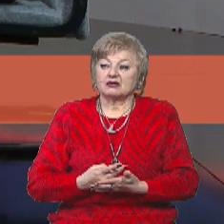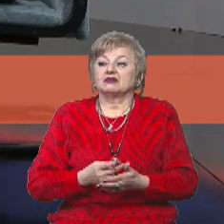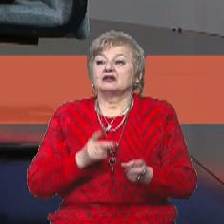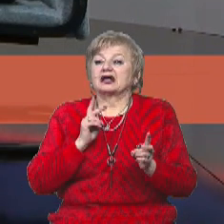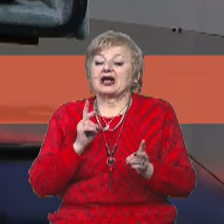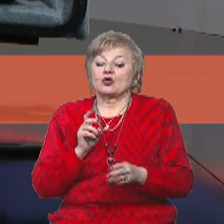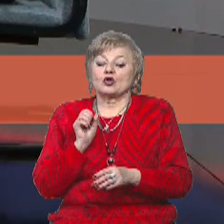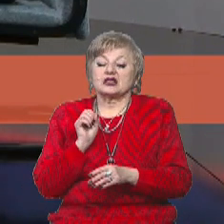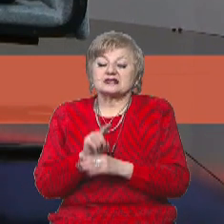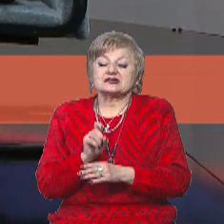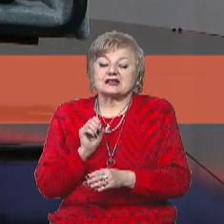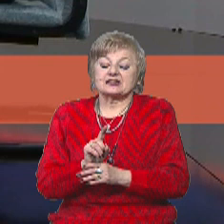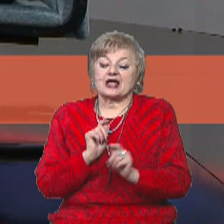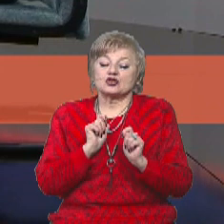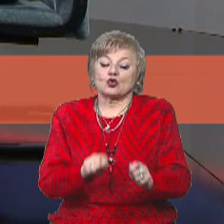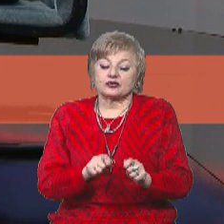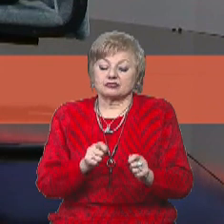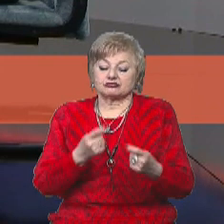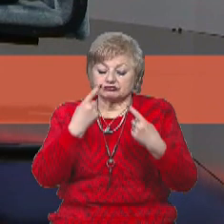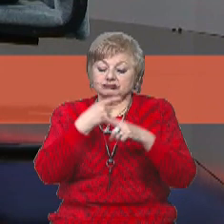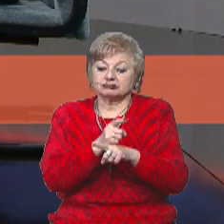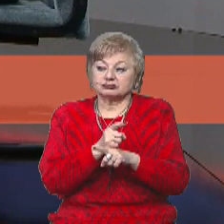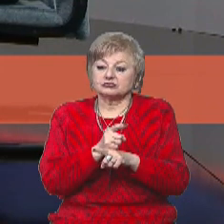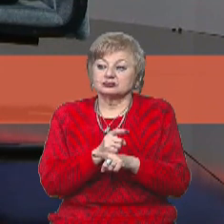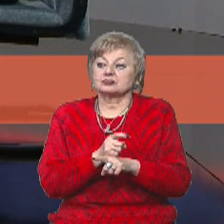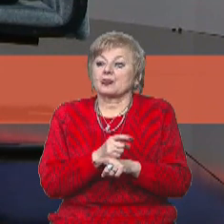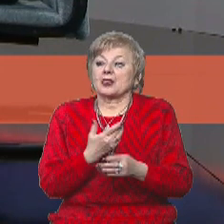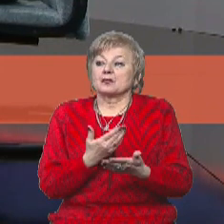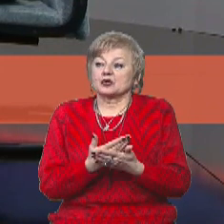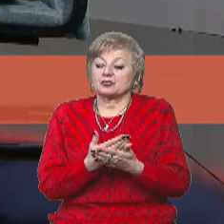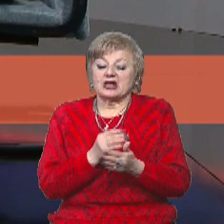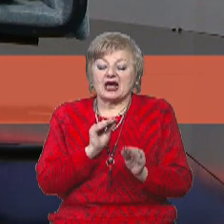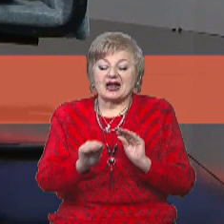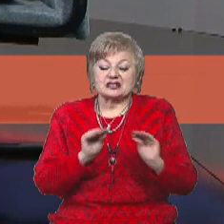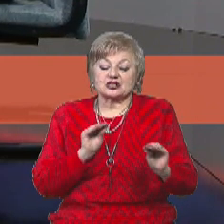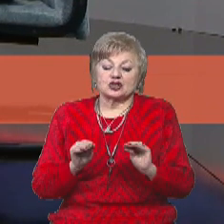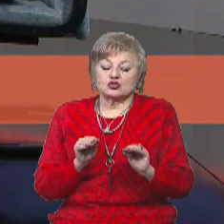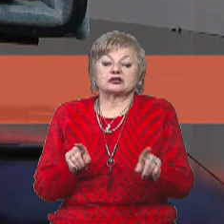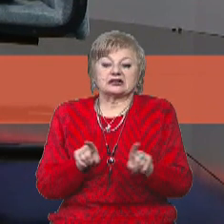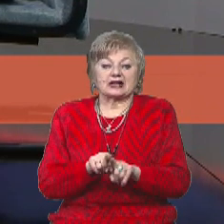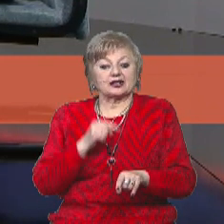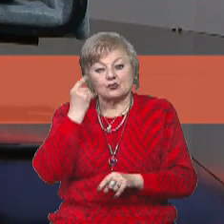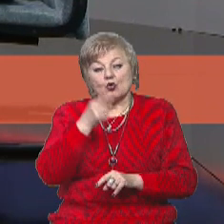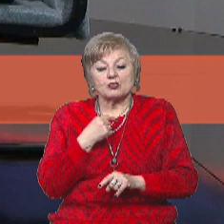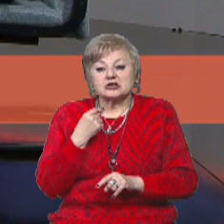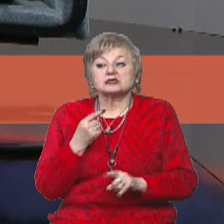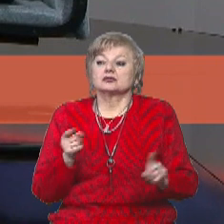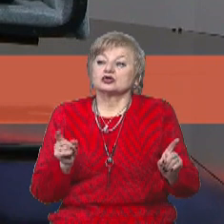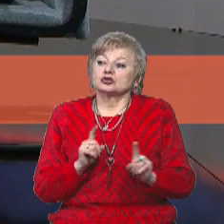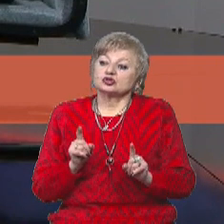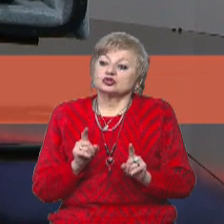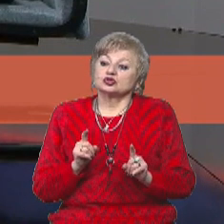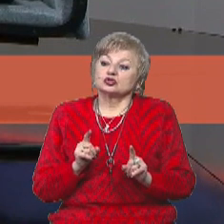технічні завдання дамо. І вона розташована, наприклад, в Заводському. Вона розташована таким чином. Я